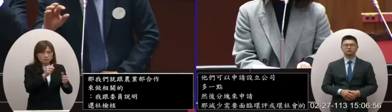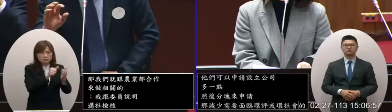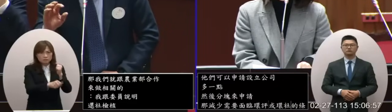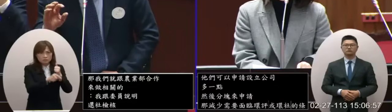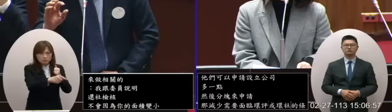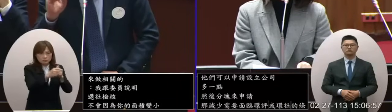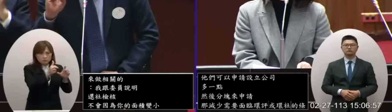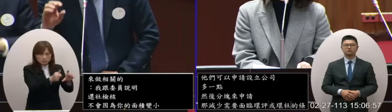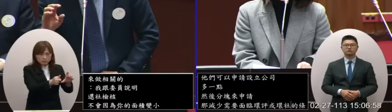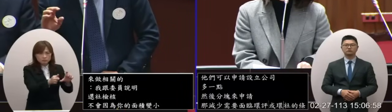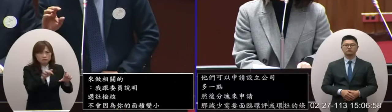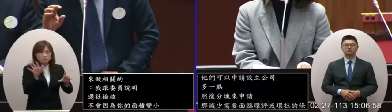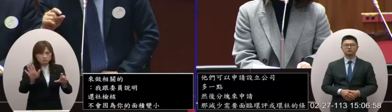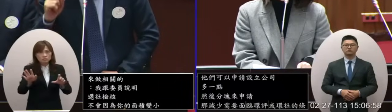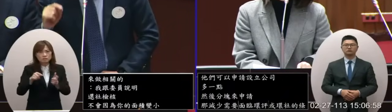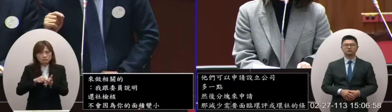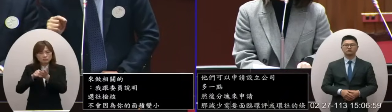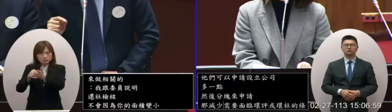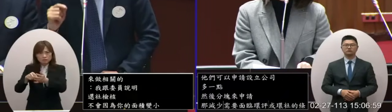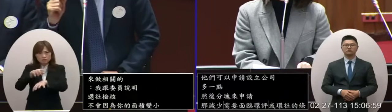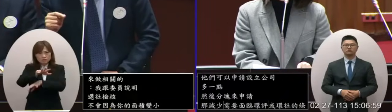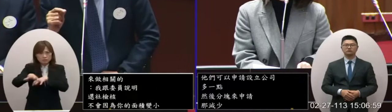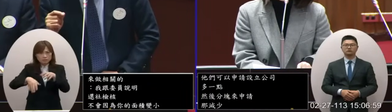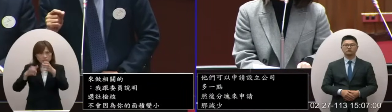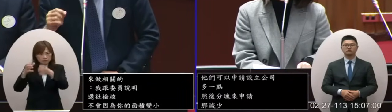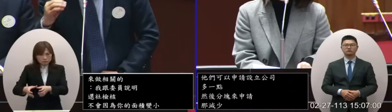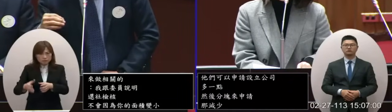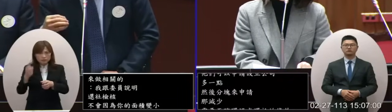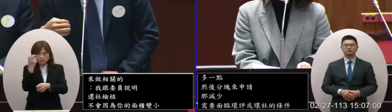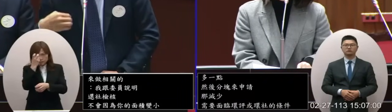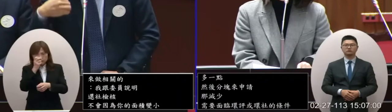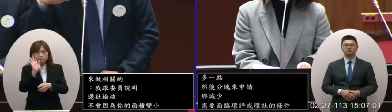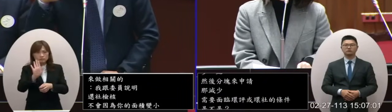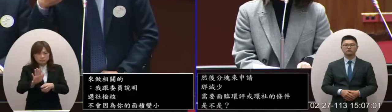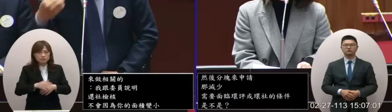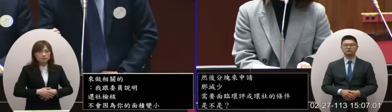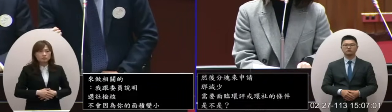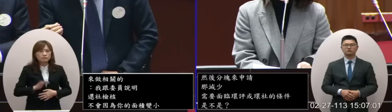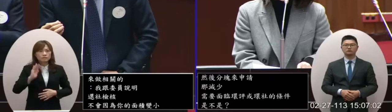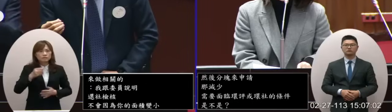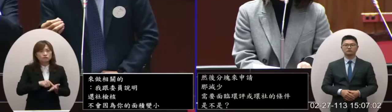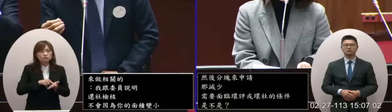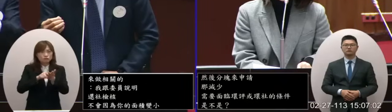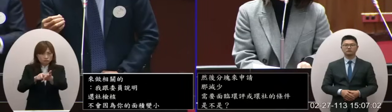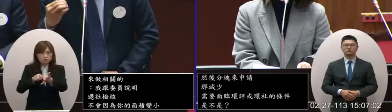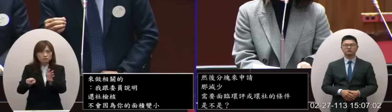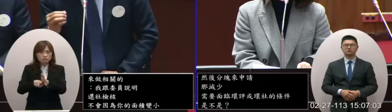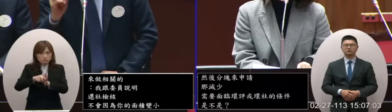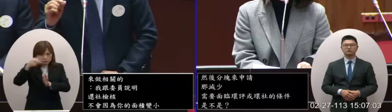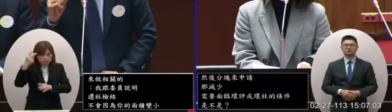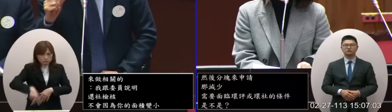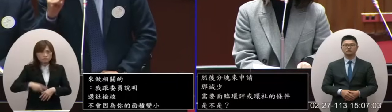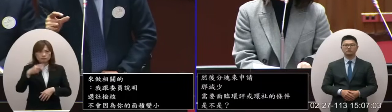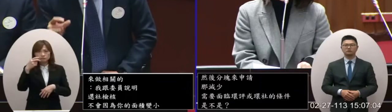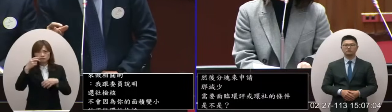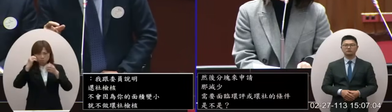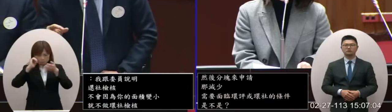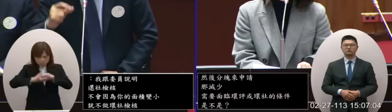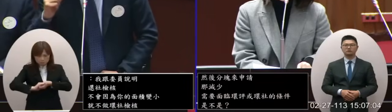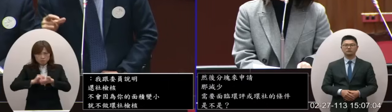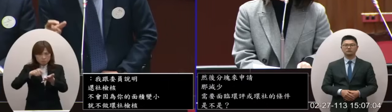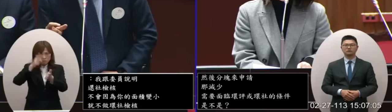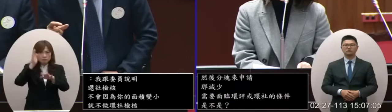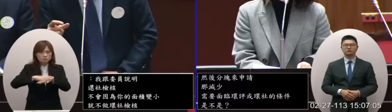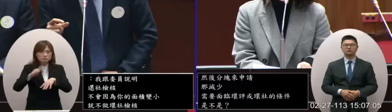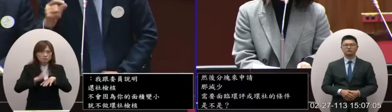环设的一个检核，比较低敏感的。但是你在申请的时候，同样会再确认一次，不管你是1公顷